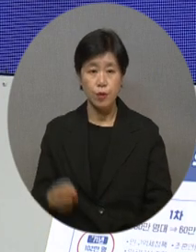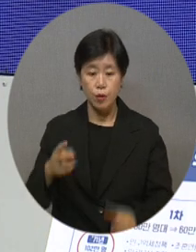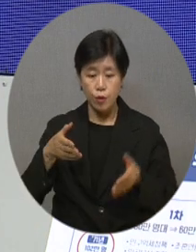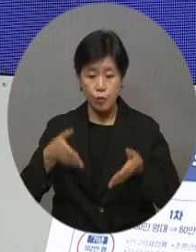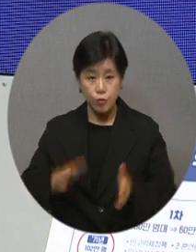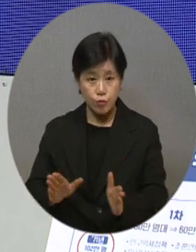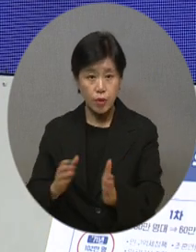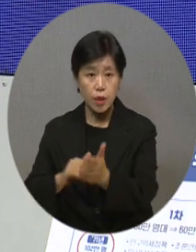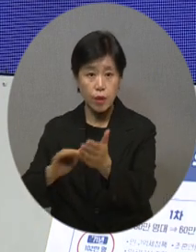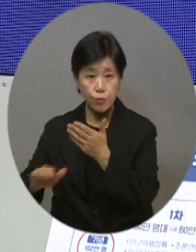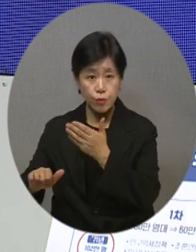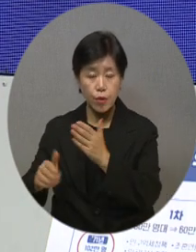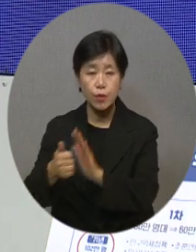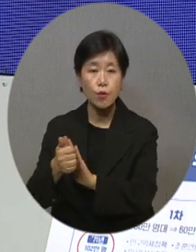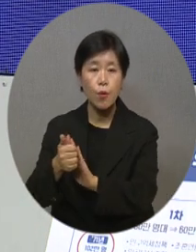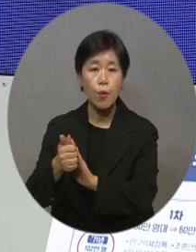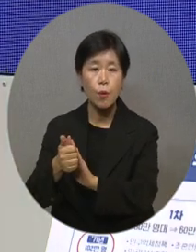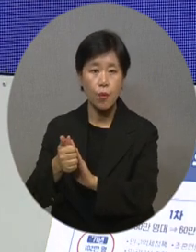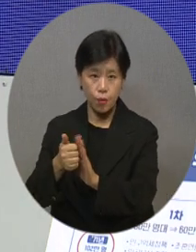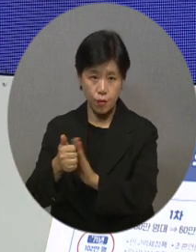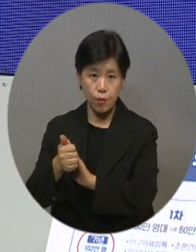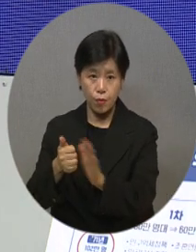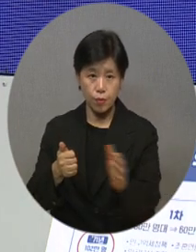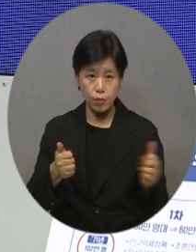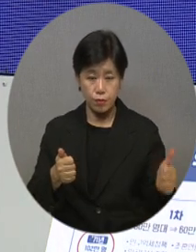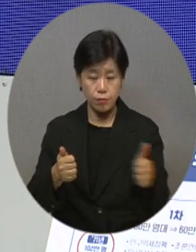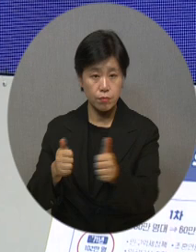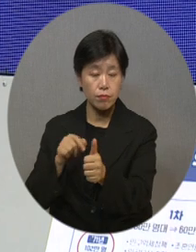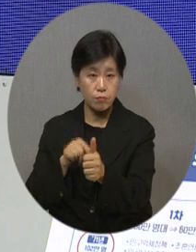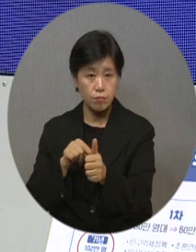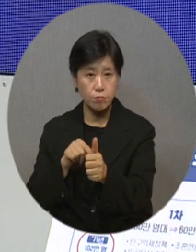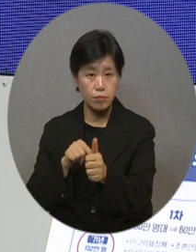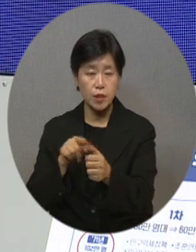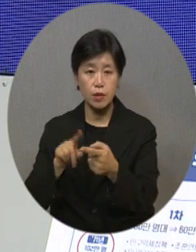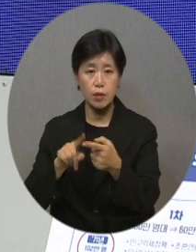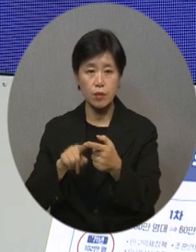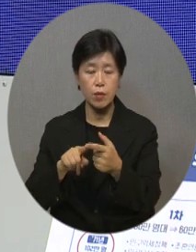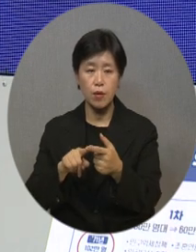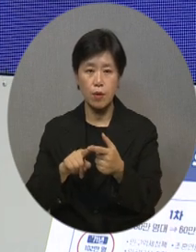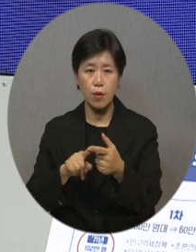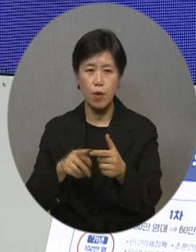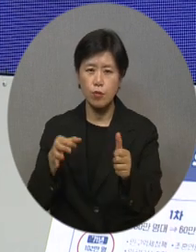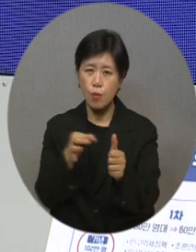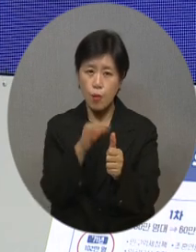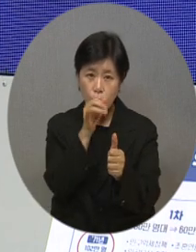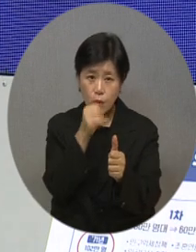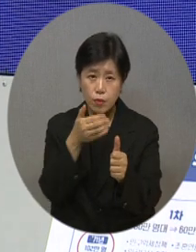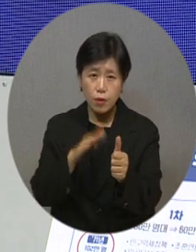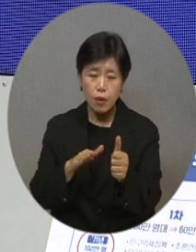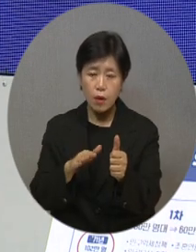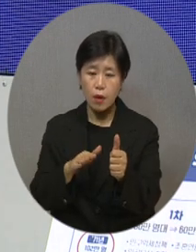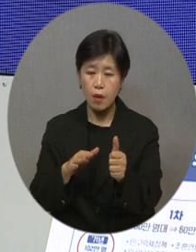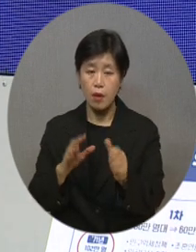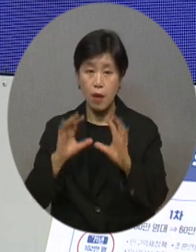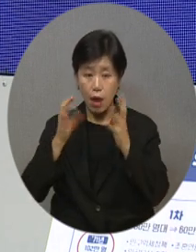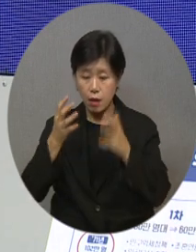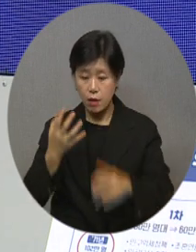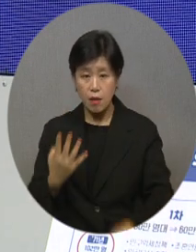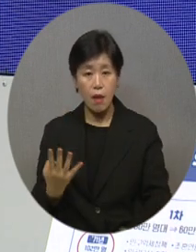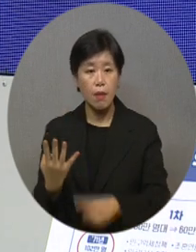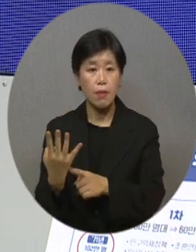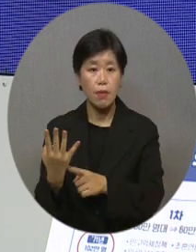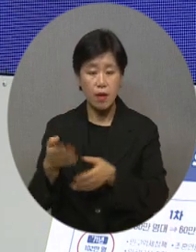여기는 애가 4명이 한꺼번에 나온 거잖아요. 그런데 2명밖에 안 되기 때문에 안 된다. 그래서 애 하나당